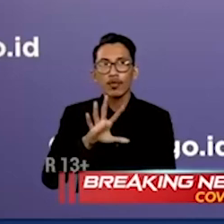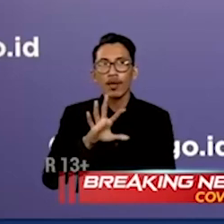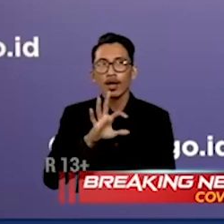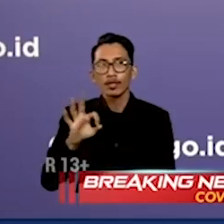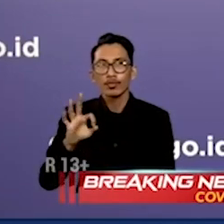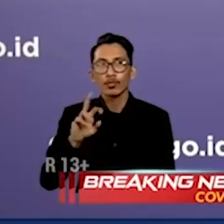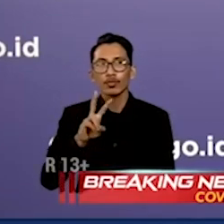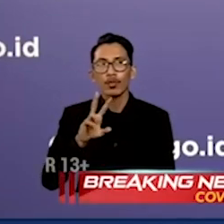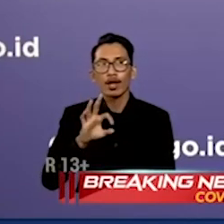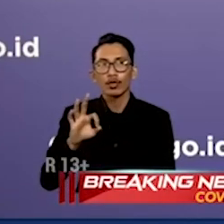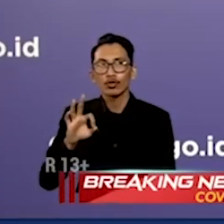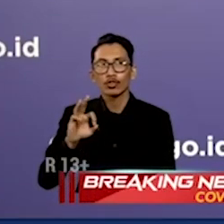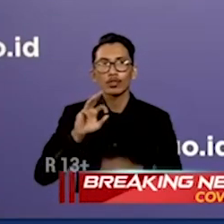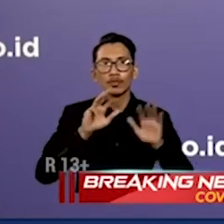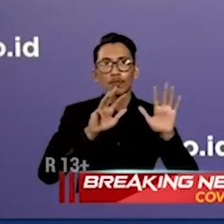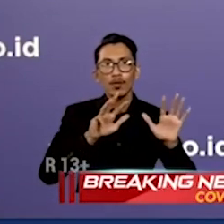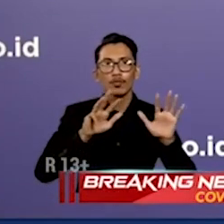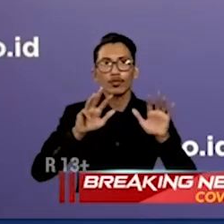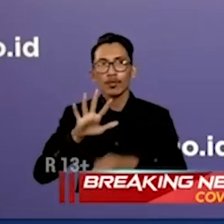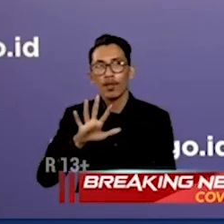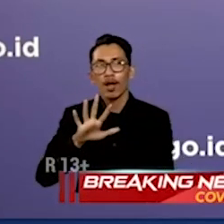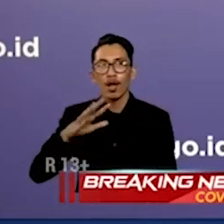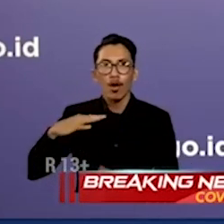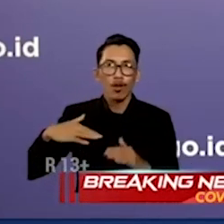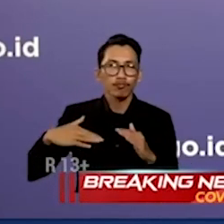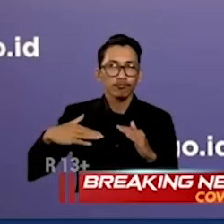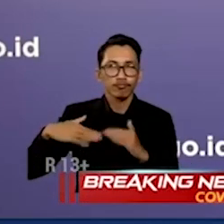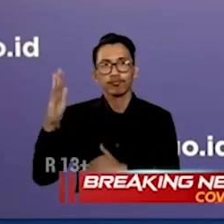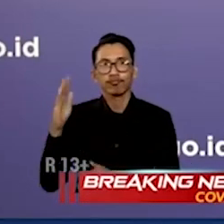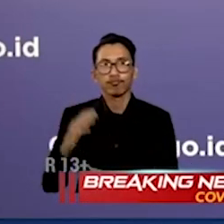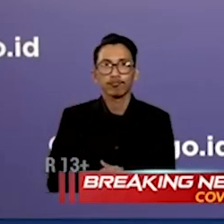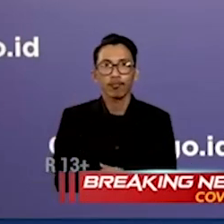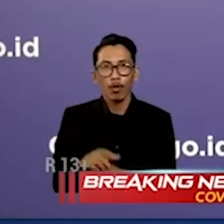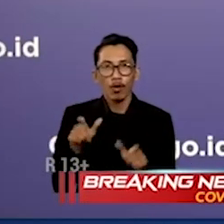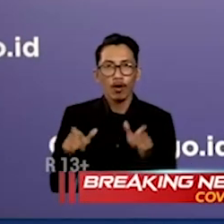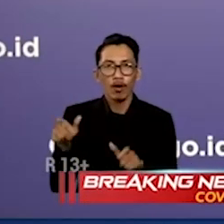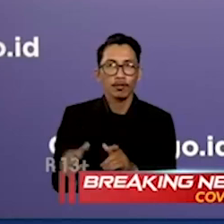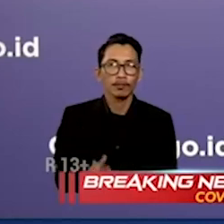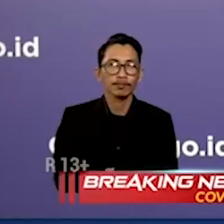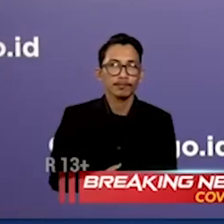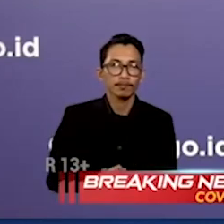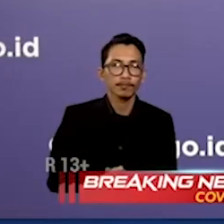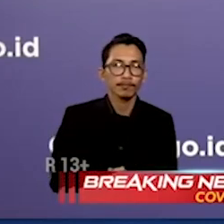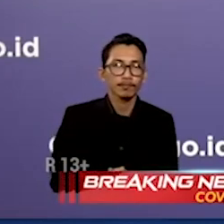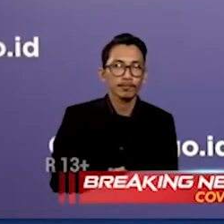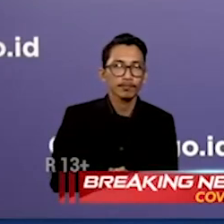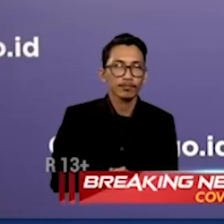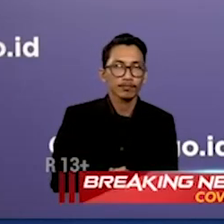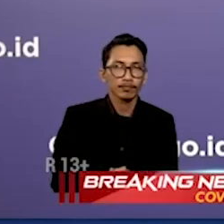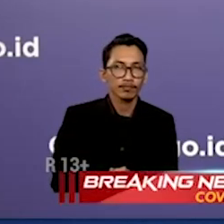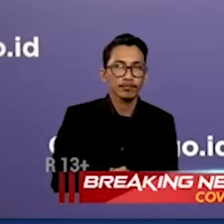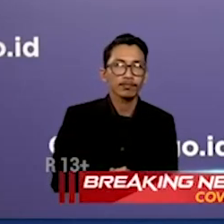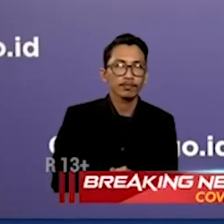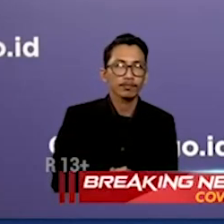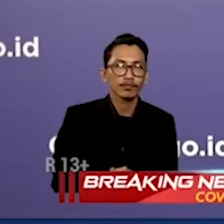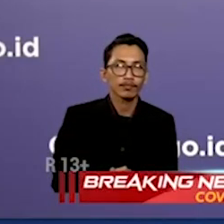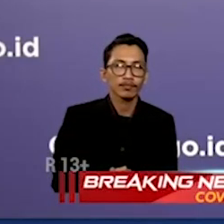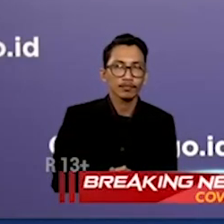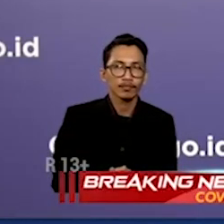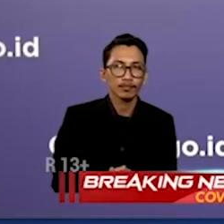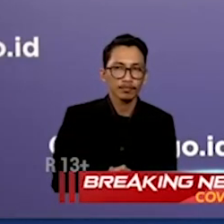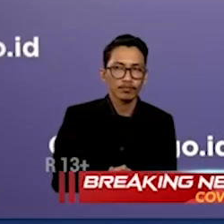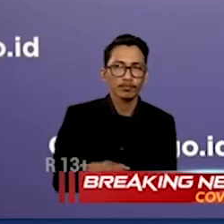5295 orang kalau kemudian kita teliti lebih lanjut besaran angka ini kita lihat